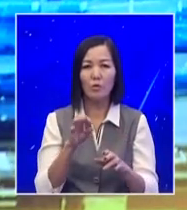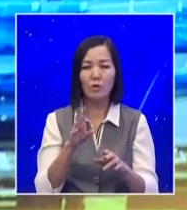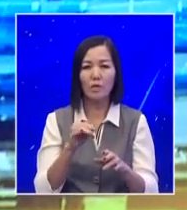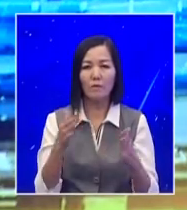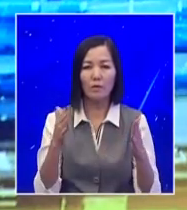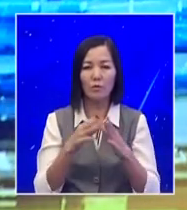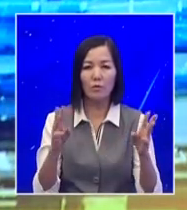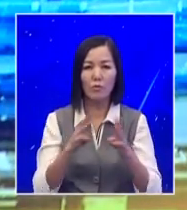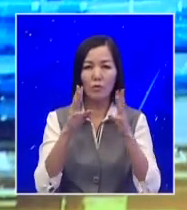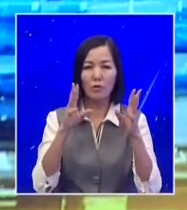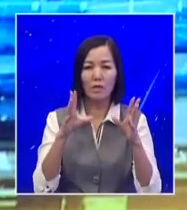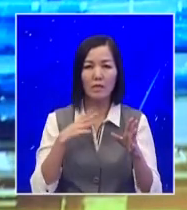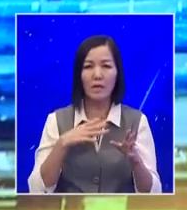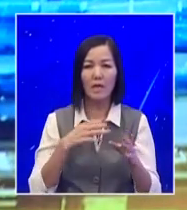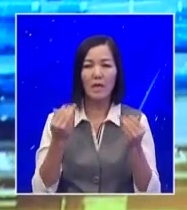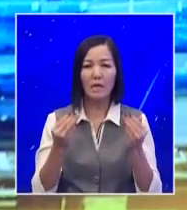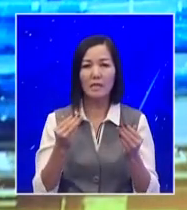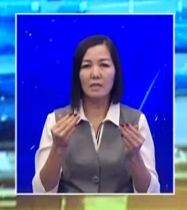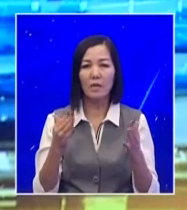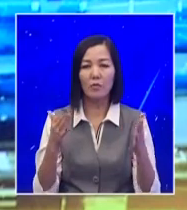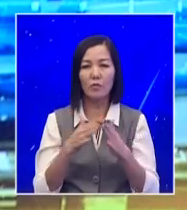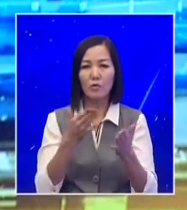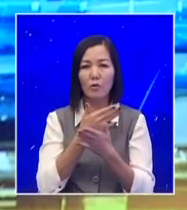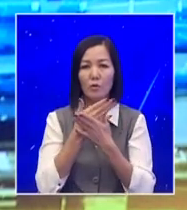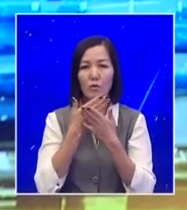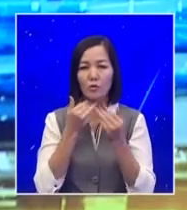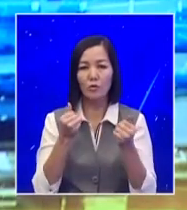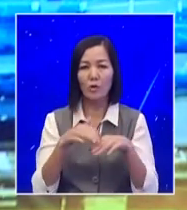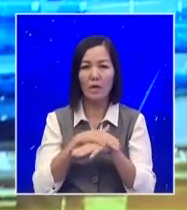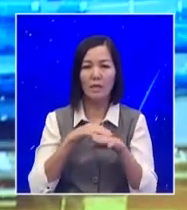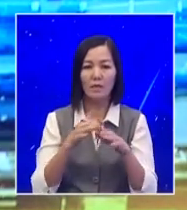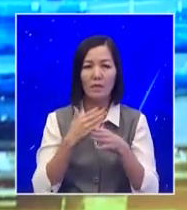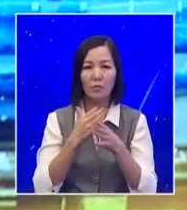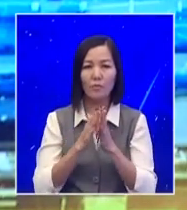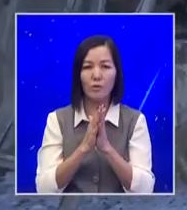баспанасы отқа оранды. Қыстың көзі қырауда панасыз қалған олар көптен көмек сұрайды.